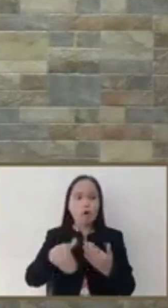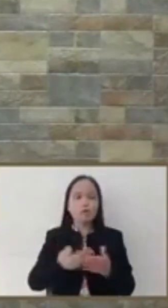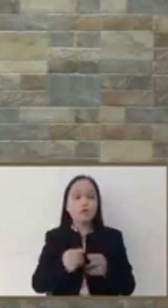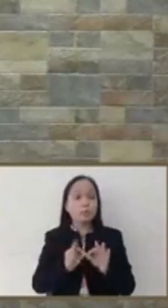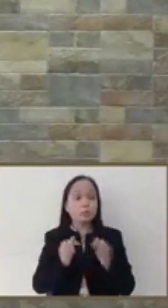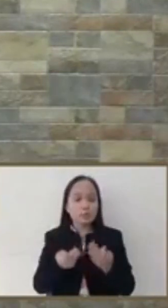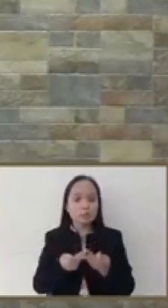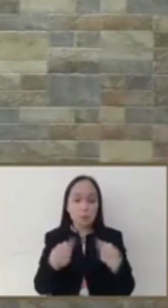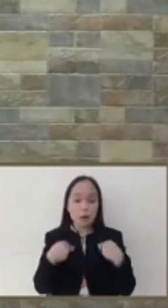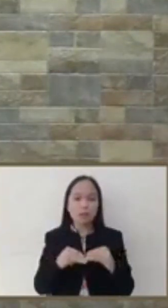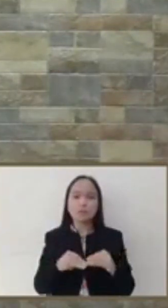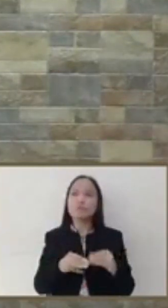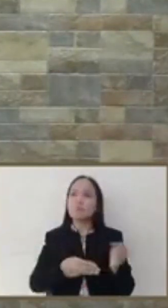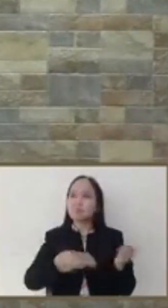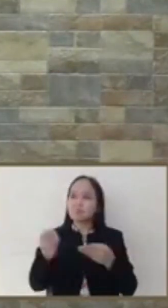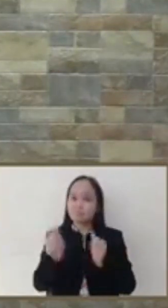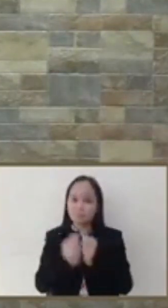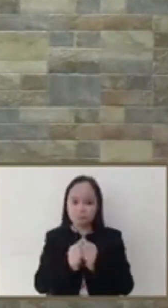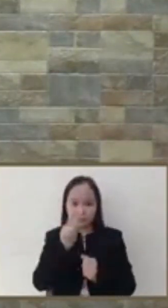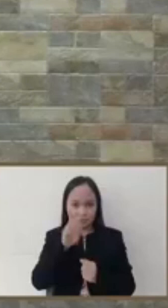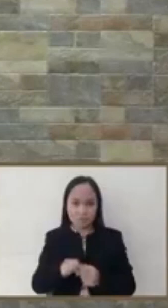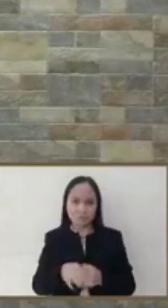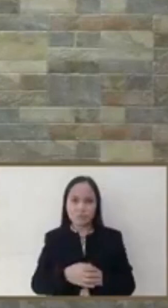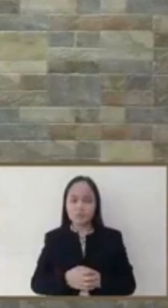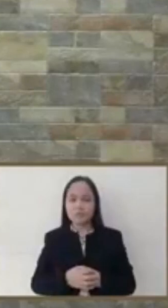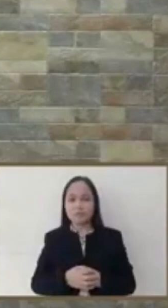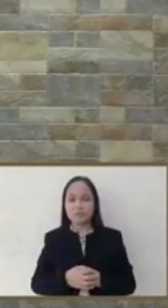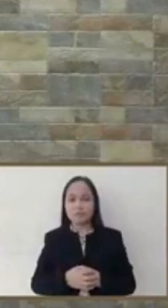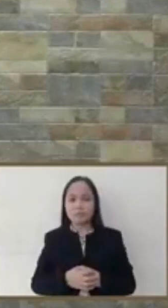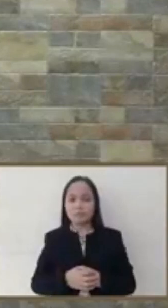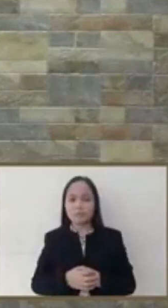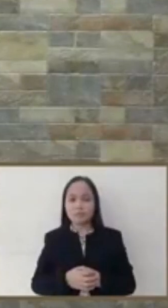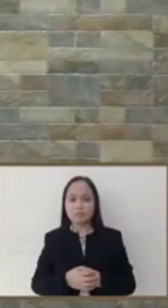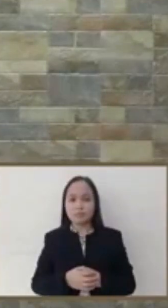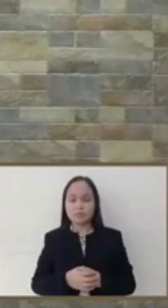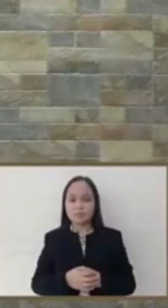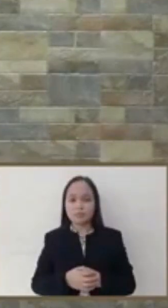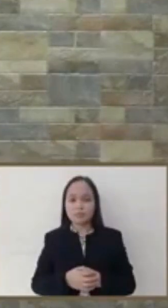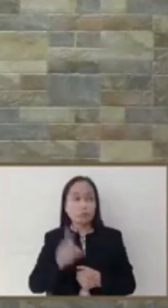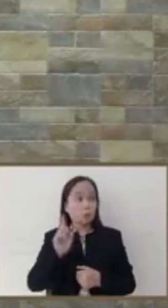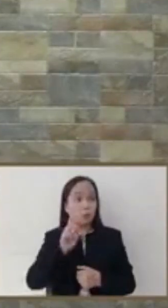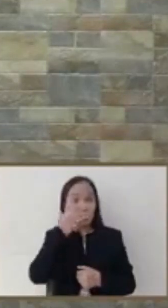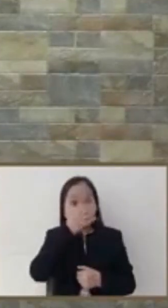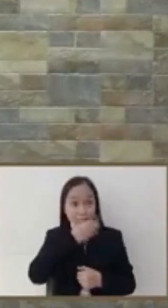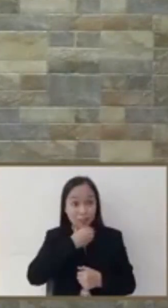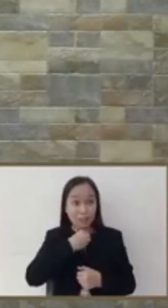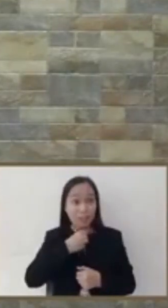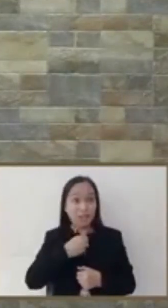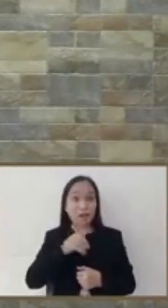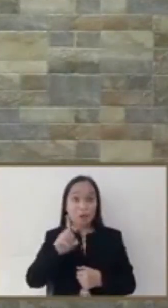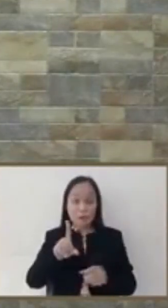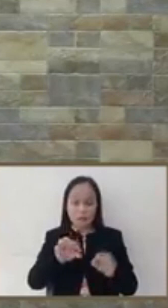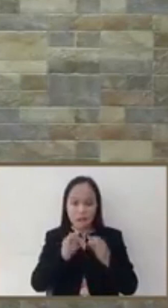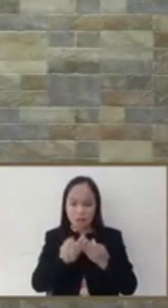madala mo sa Panginoon. Kapatid, hindi po ba napakaganda na pagka kayo pumupunta sa church, sama-sama kayo sa isang